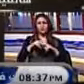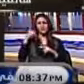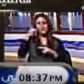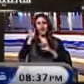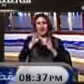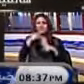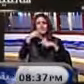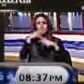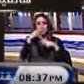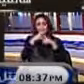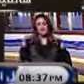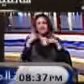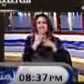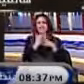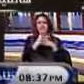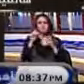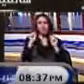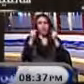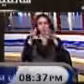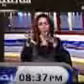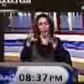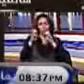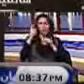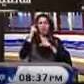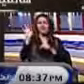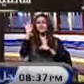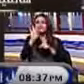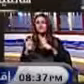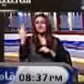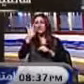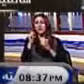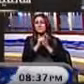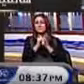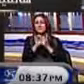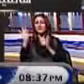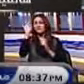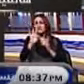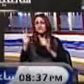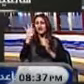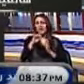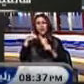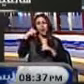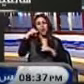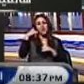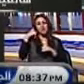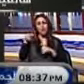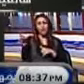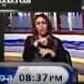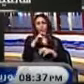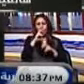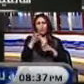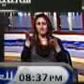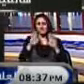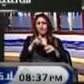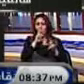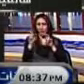ينفع تتكلم. جه حضرتك هم لما تعاونوا معانا جامد جدا، محمد بيه كانت كل حاجه بتعليماته، زائد